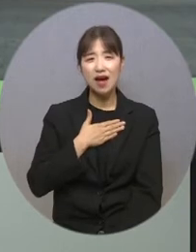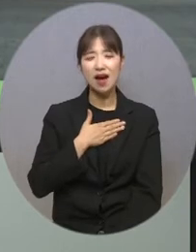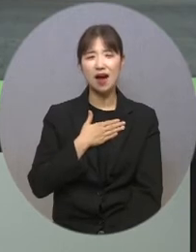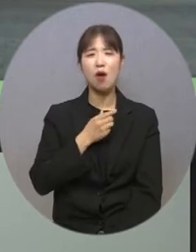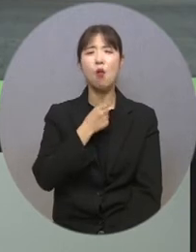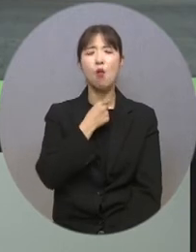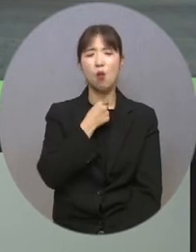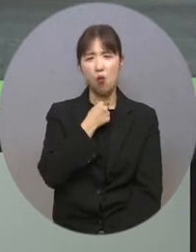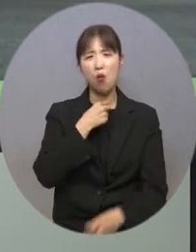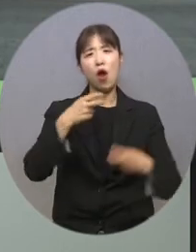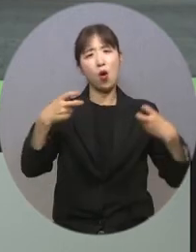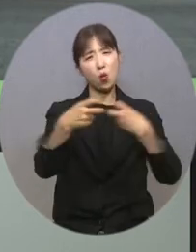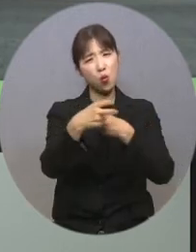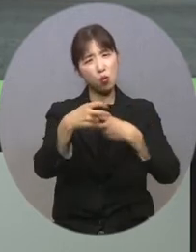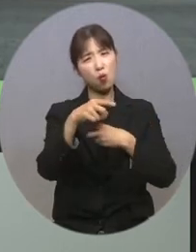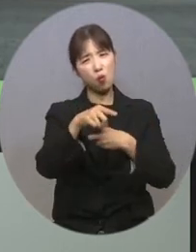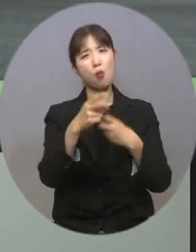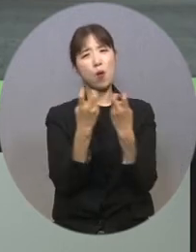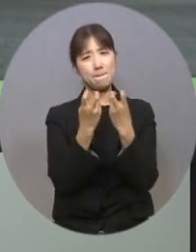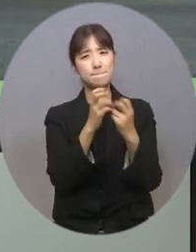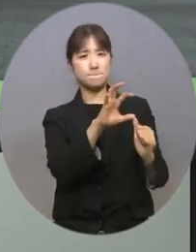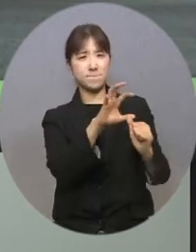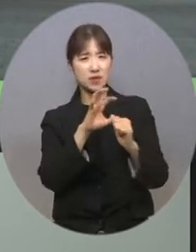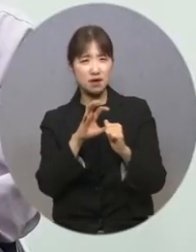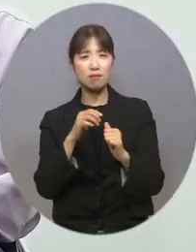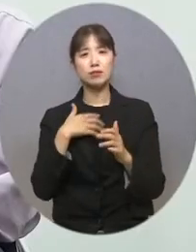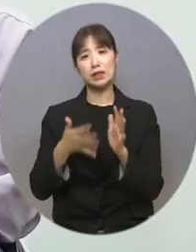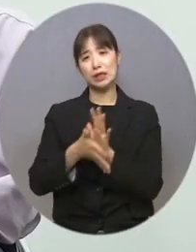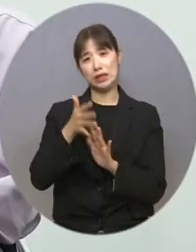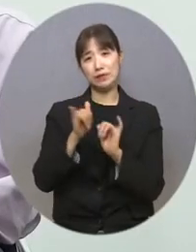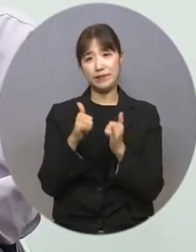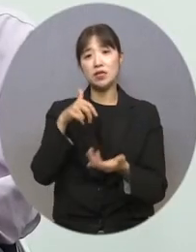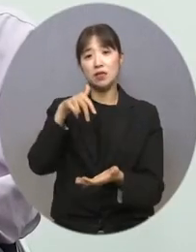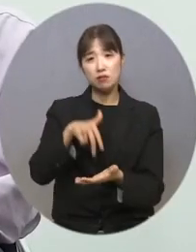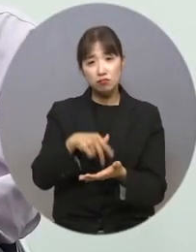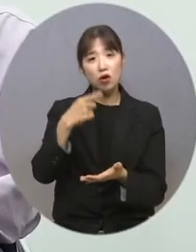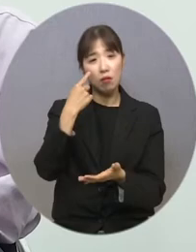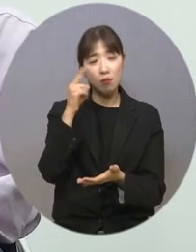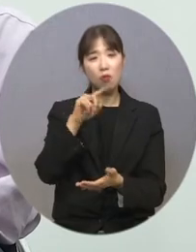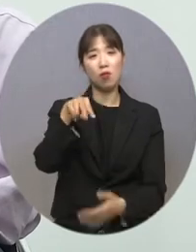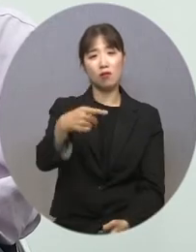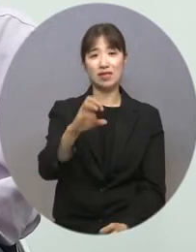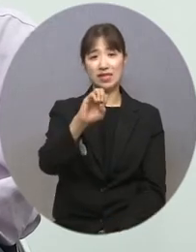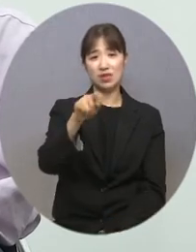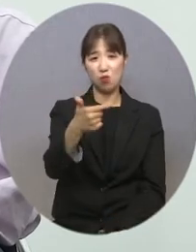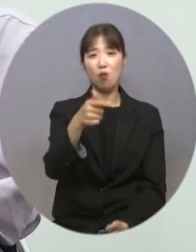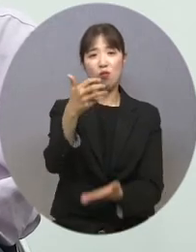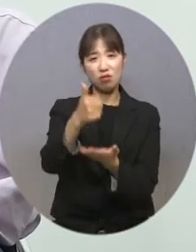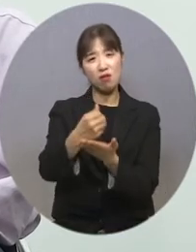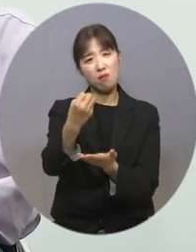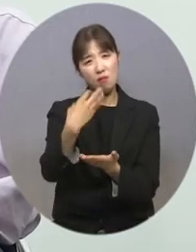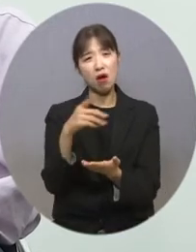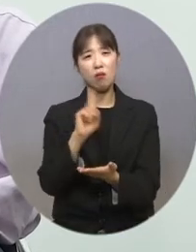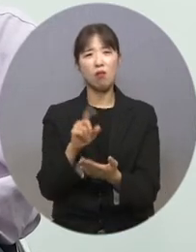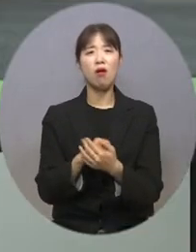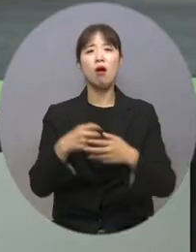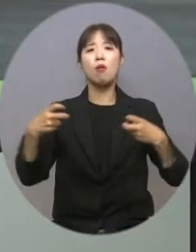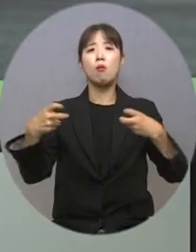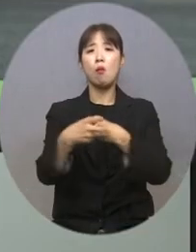원하는 교통수단을 이용해서 이용하는 시민의 입장에서 보면 요 우리 승원 님이 얘기하신 것만 봐도 포스가